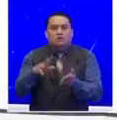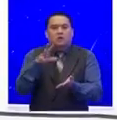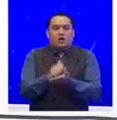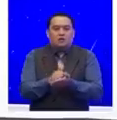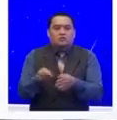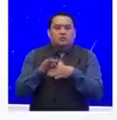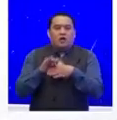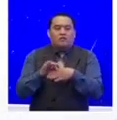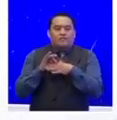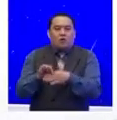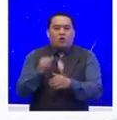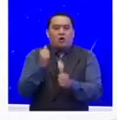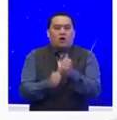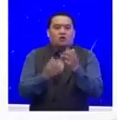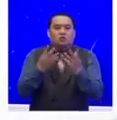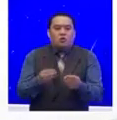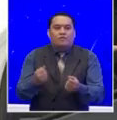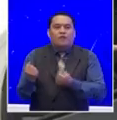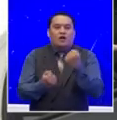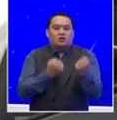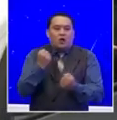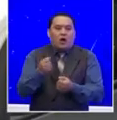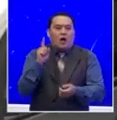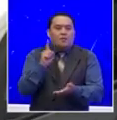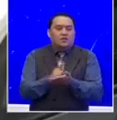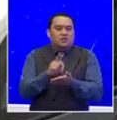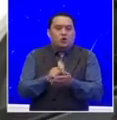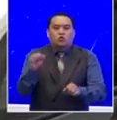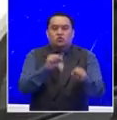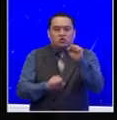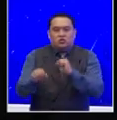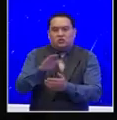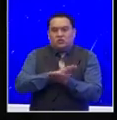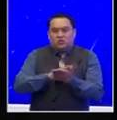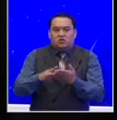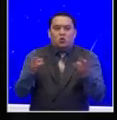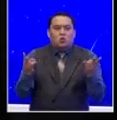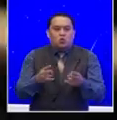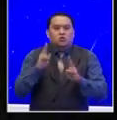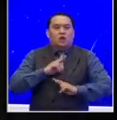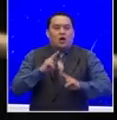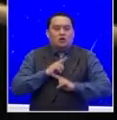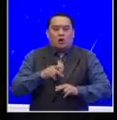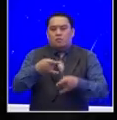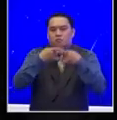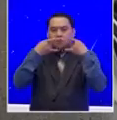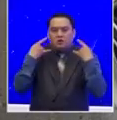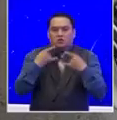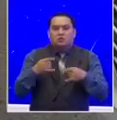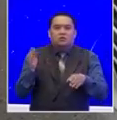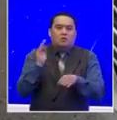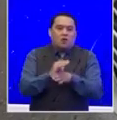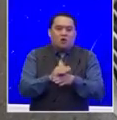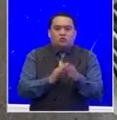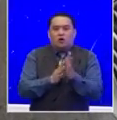занимается извозом. Также ежедневно авто каждого водителя должно проходить дезинфекцию. Помимо этого сотрудникам выдаются маски и дополнительные